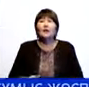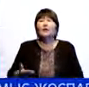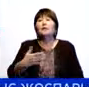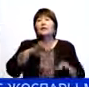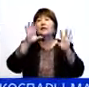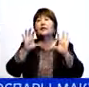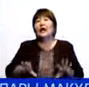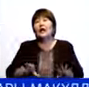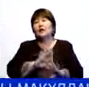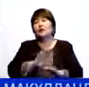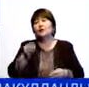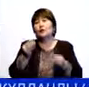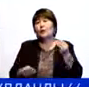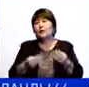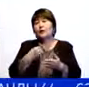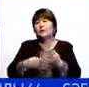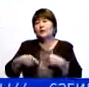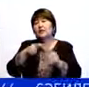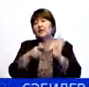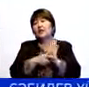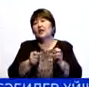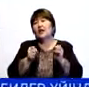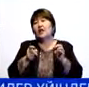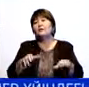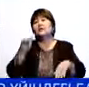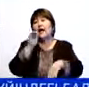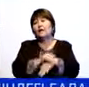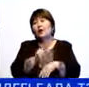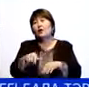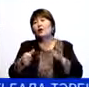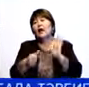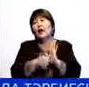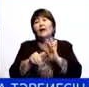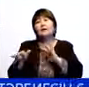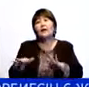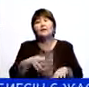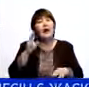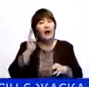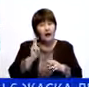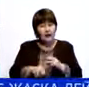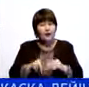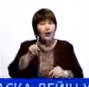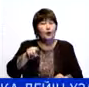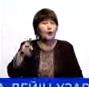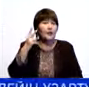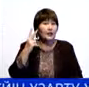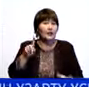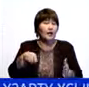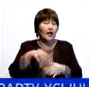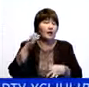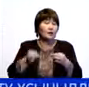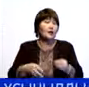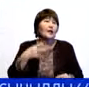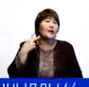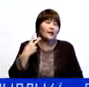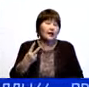Заңсыз ойын бизнесіне қатысты 7 қылмысты анықтады. Оның 6 іс аяқталып, нөмірі 2-ші қалалық соты